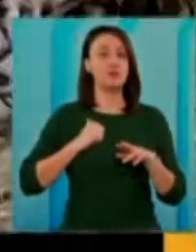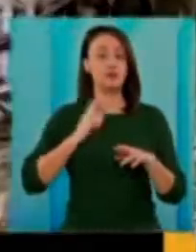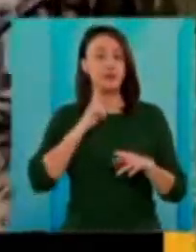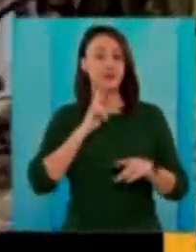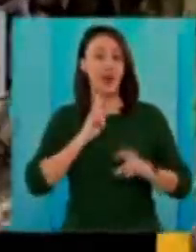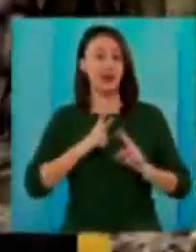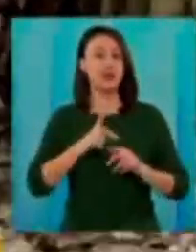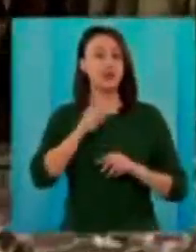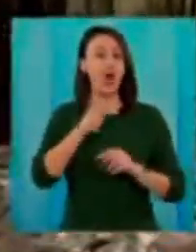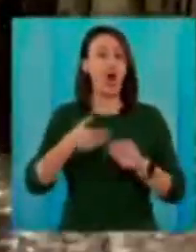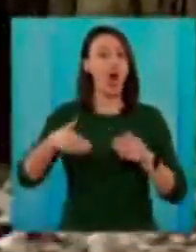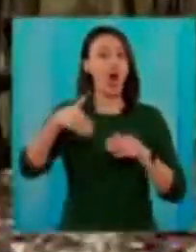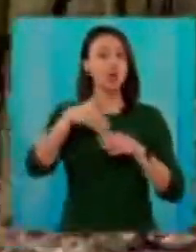în cadrul sitului nuclear